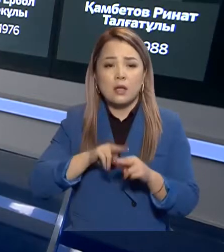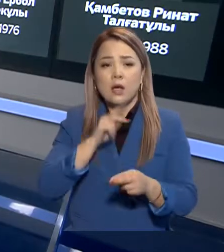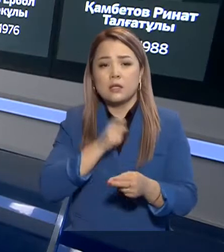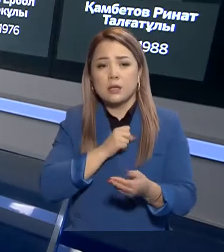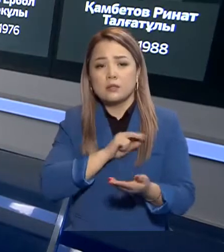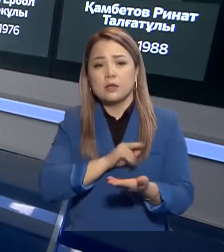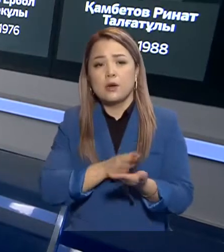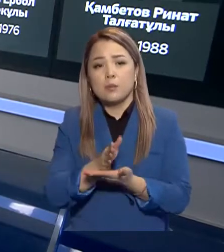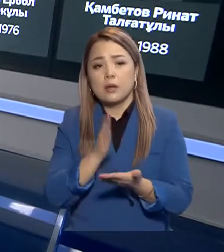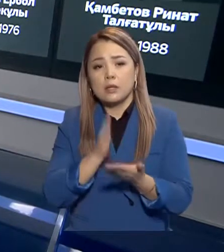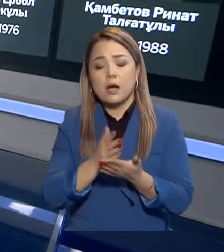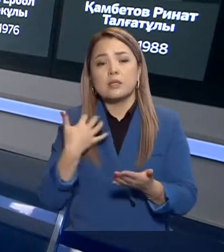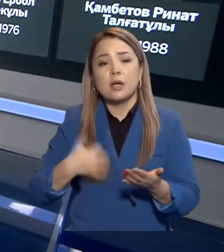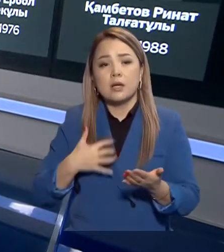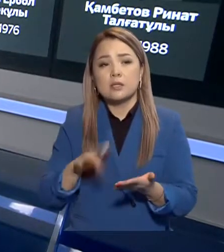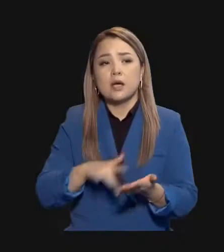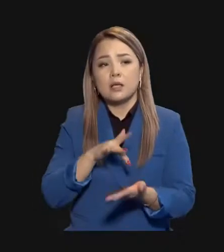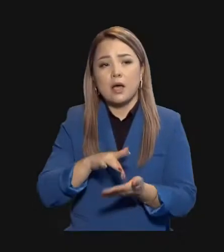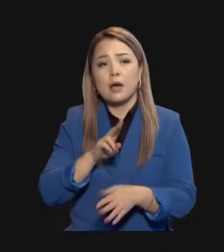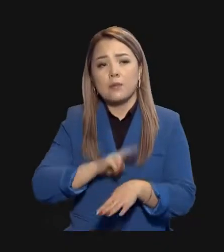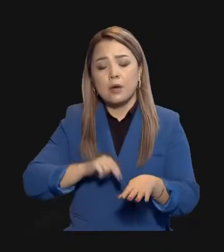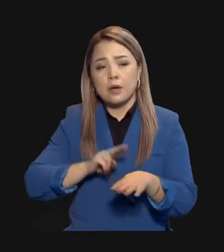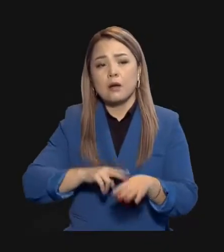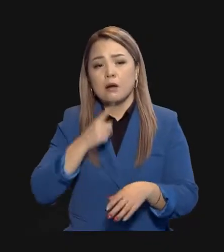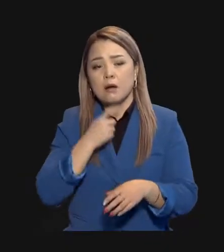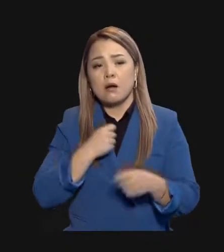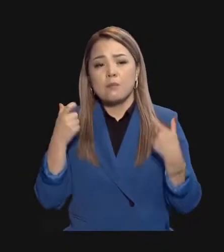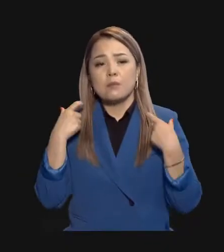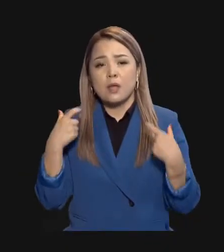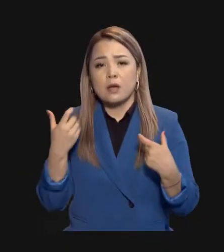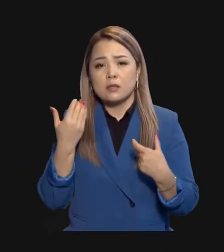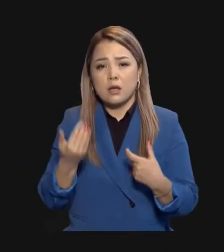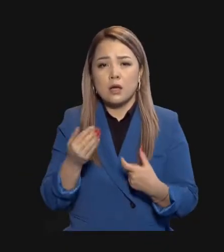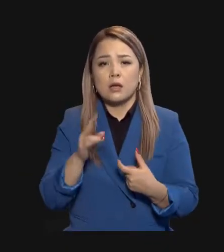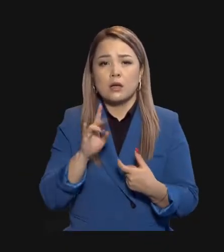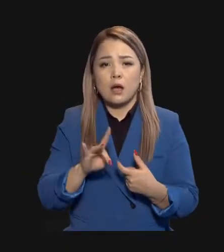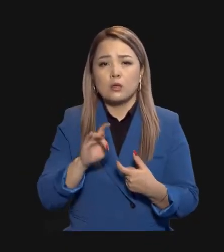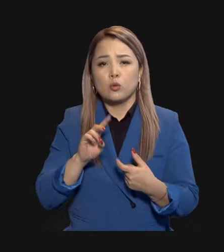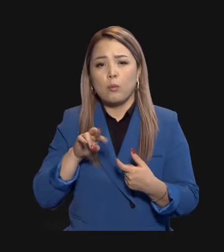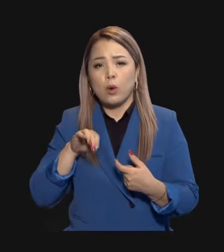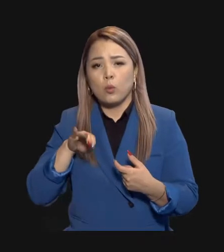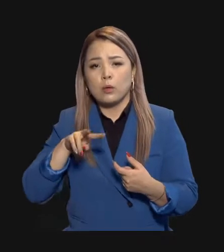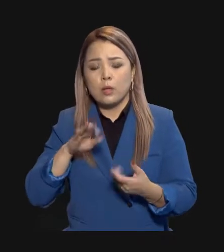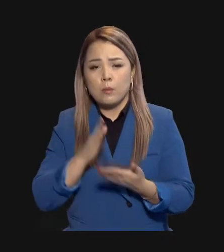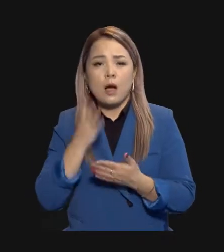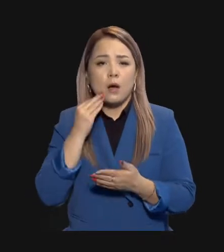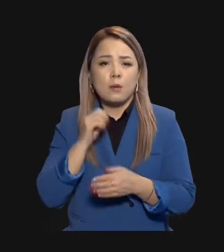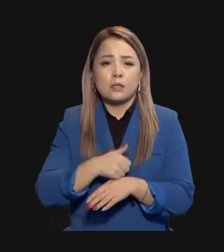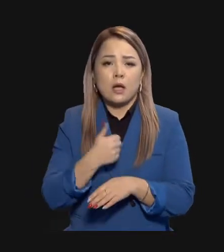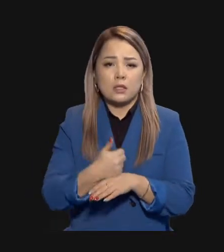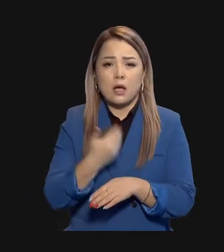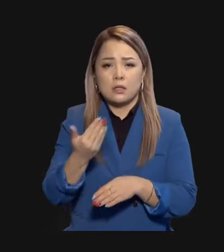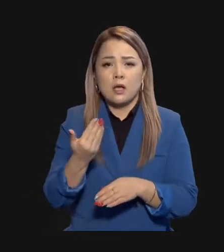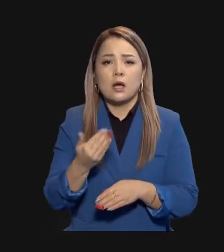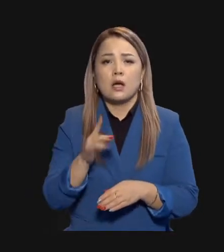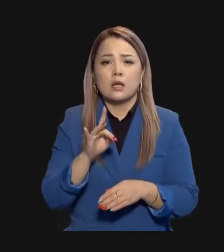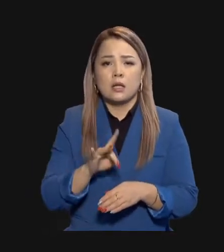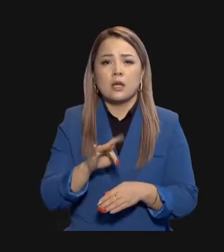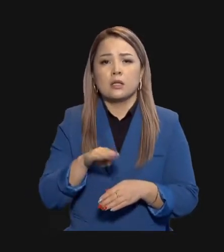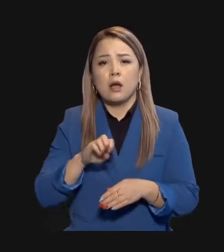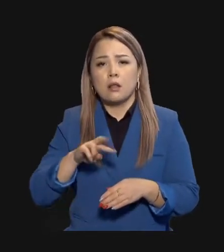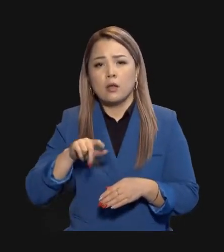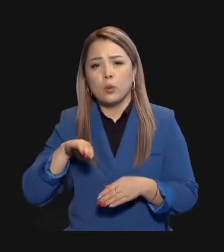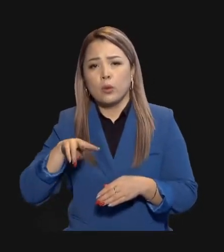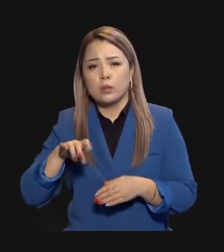атқарған Тараз қаласының полиция қызметкері капитан Сламбеков Рахат Нұрбайұлы, Алматы қаласының полиция старшинасы Қамбетов Ринат